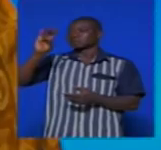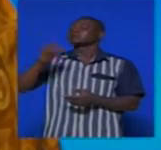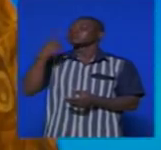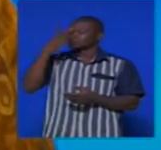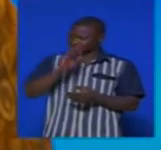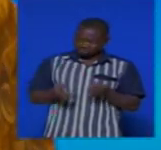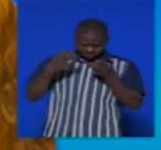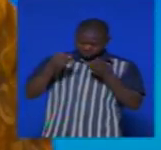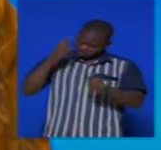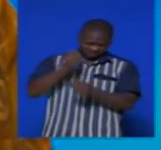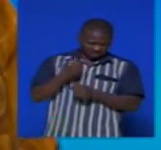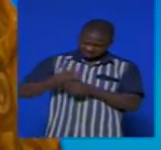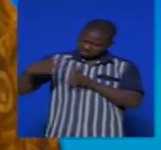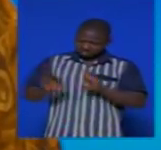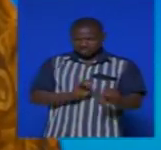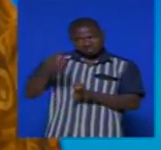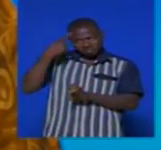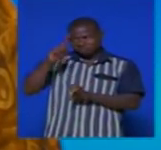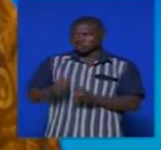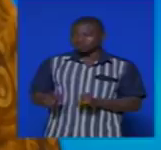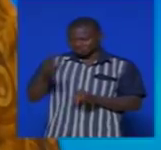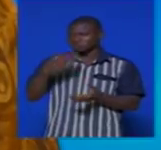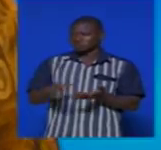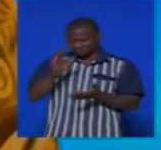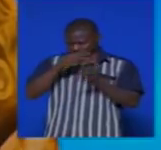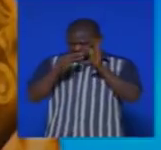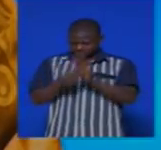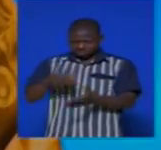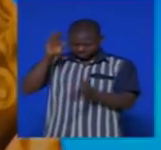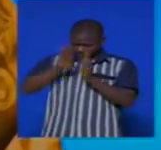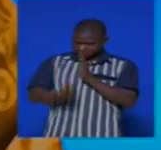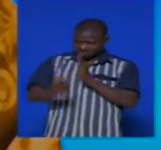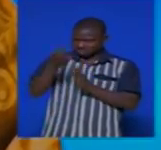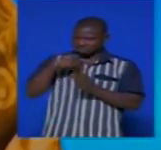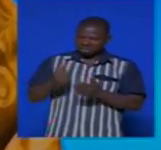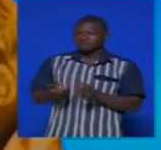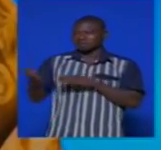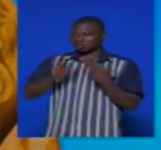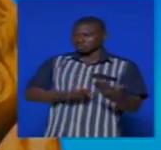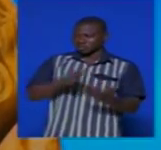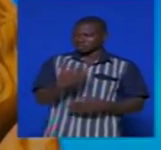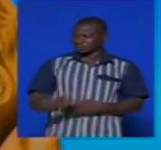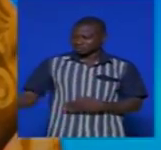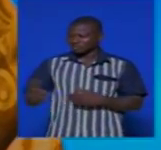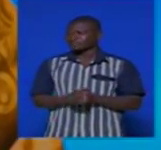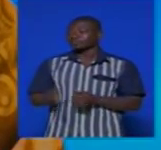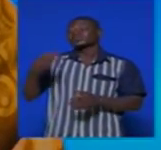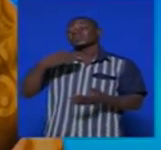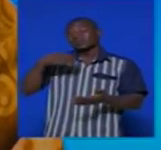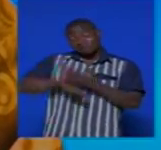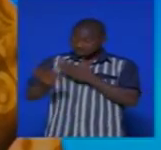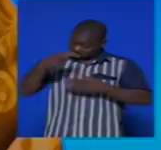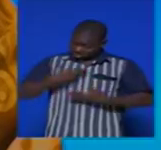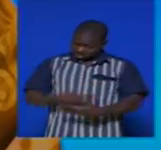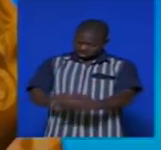été faits pour maîtriser, en tout cas, la baisse de la mortalité. Mais en termes donc, de natalité, il y a donc beaucoup d'efforts donc,